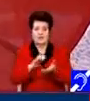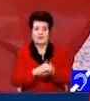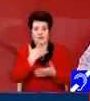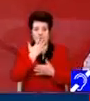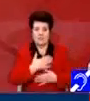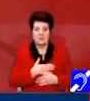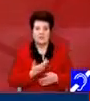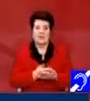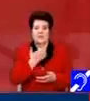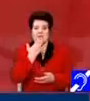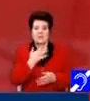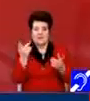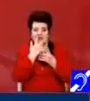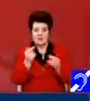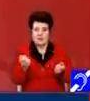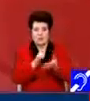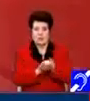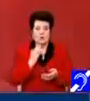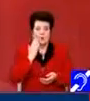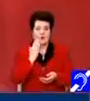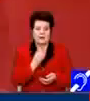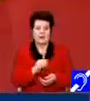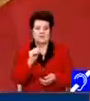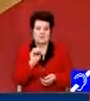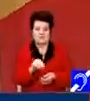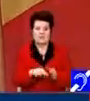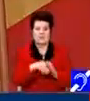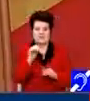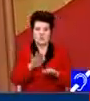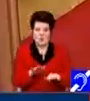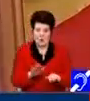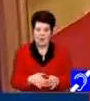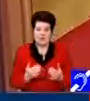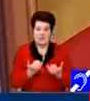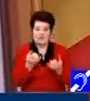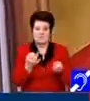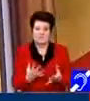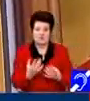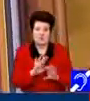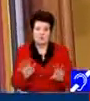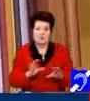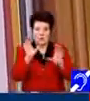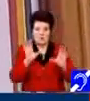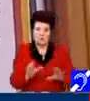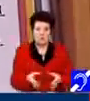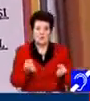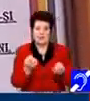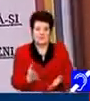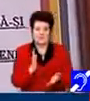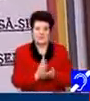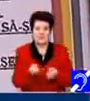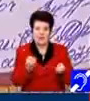reîntregirea națională, semnând declarația de unire cu România. Gestul aleșilor locali este simbolic și nu lezează Constituția, dar reprezintă un